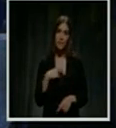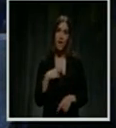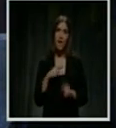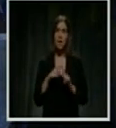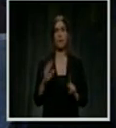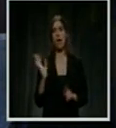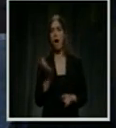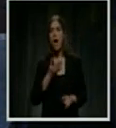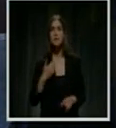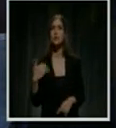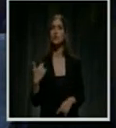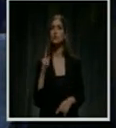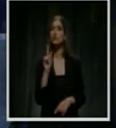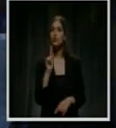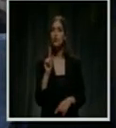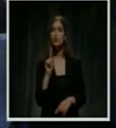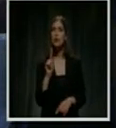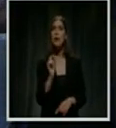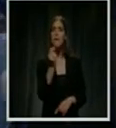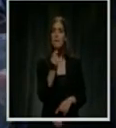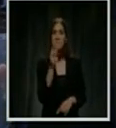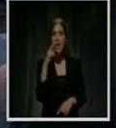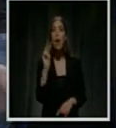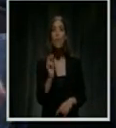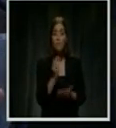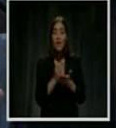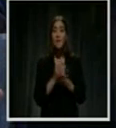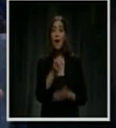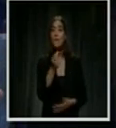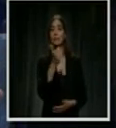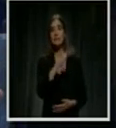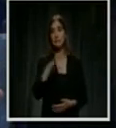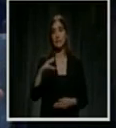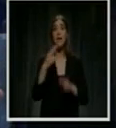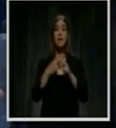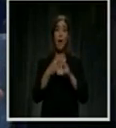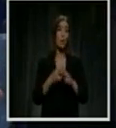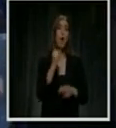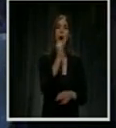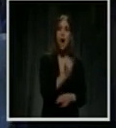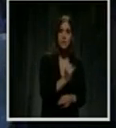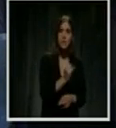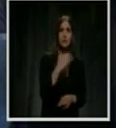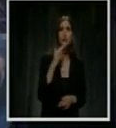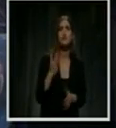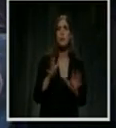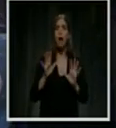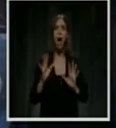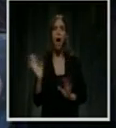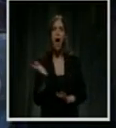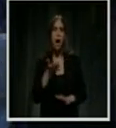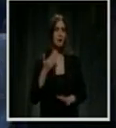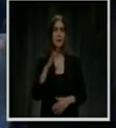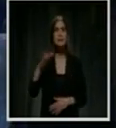inti tibqgħu tagħmlu li tridu imma aħna n-nies komuni l-oħrajn nibqgħu imbagħtu l-konsegwenzi ta'